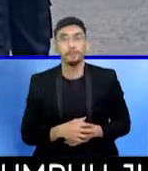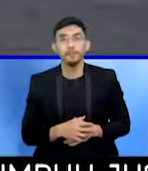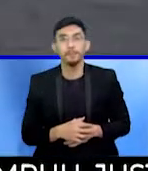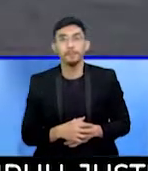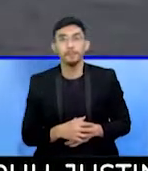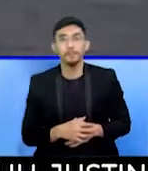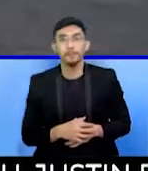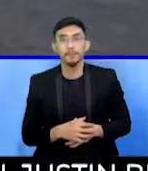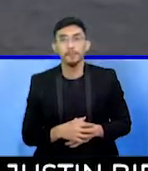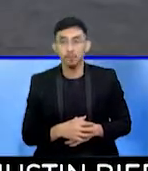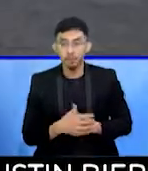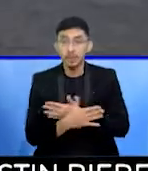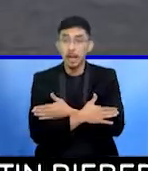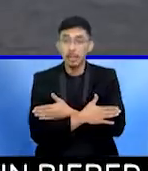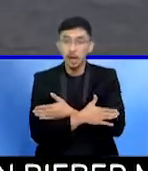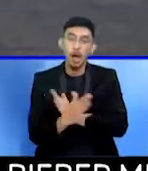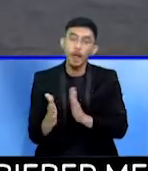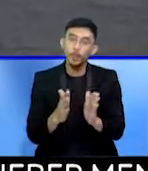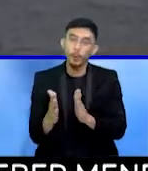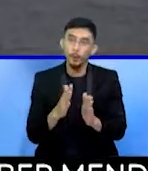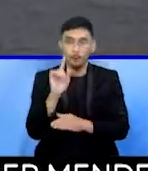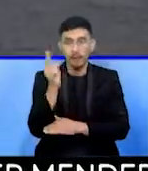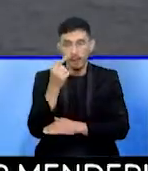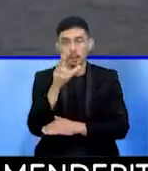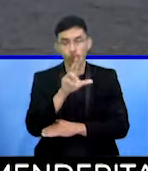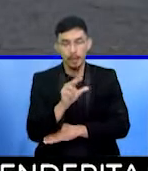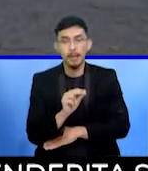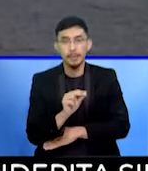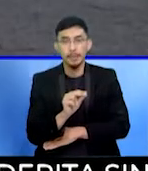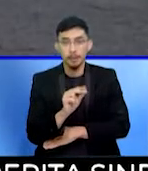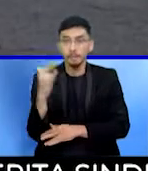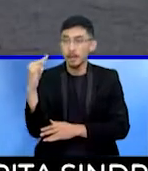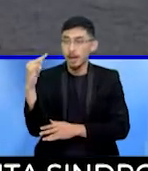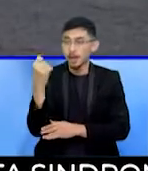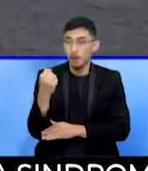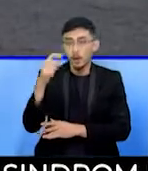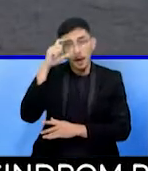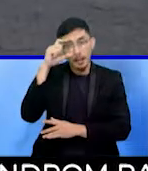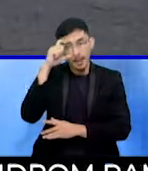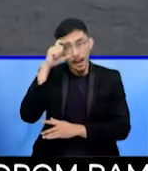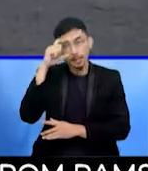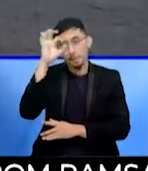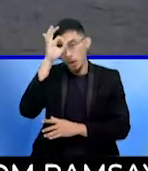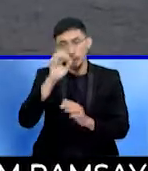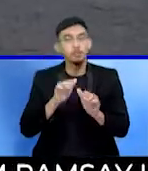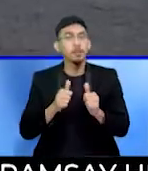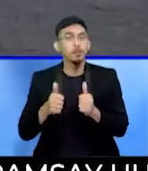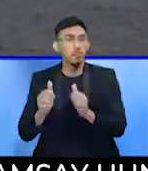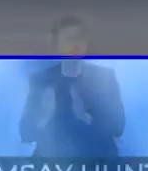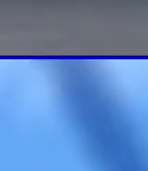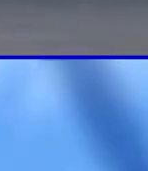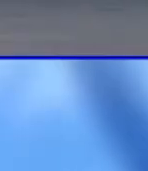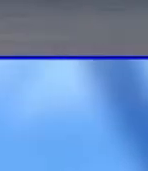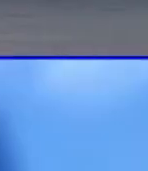jenazah Eril dari Swiss. Sementara untuk persiapan sendiri di Bandara Soekarno-Hatta hingga saat ini pihak kepolisian ini telah mengerahkan sebanyak